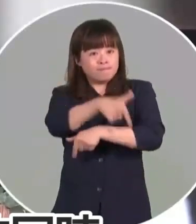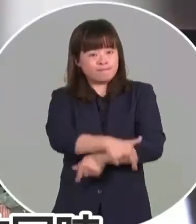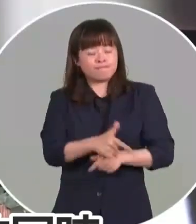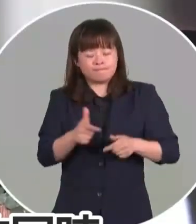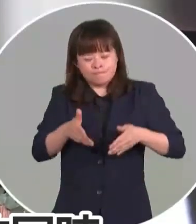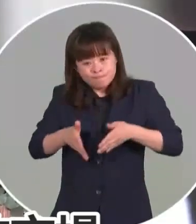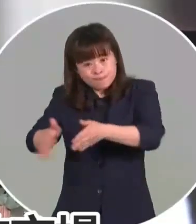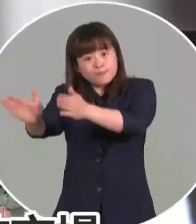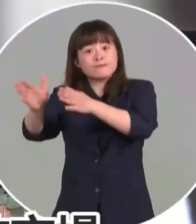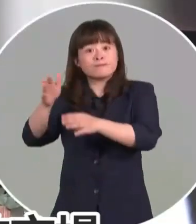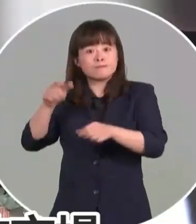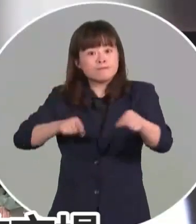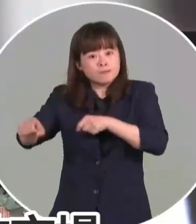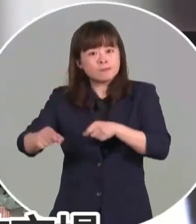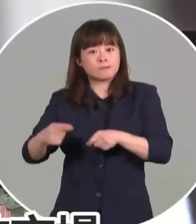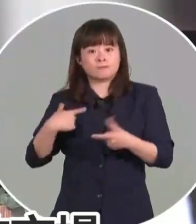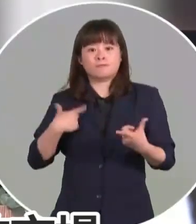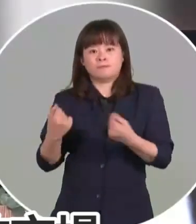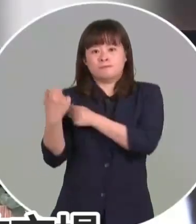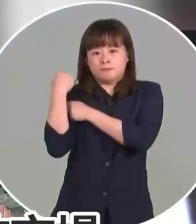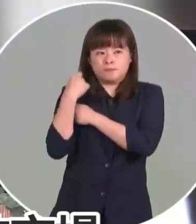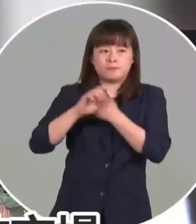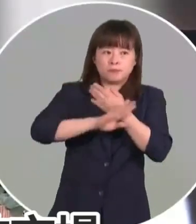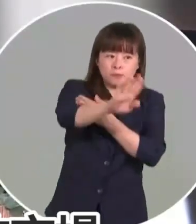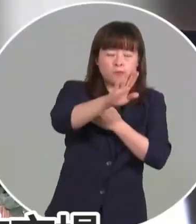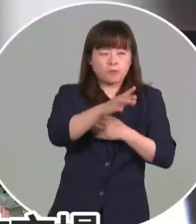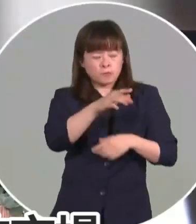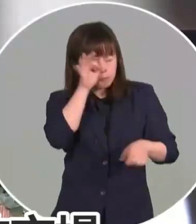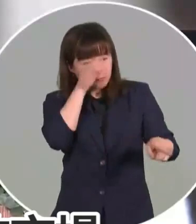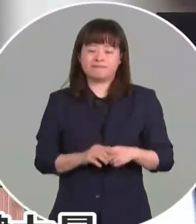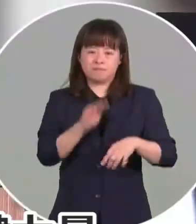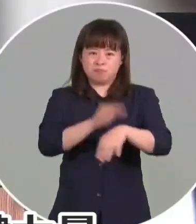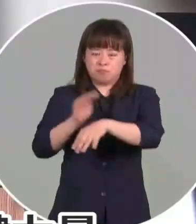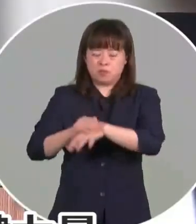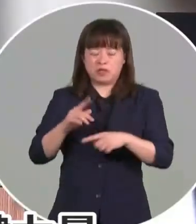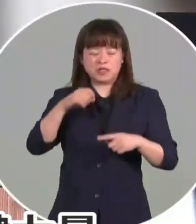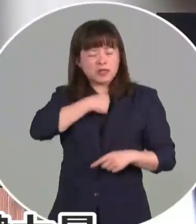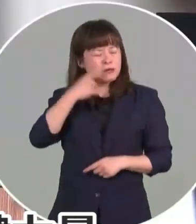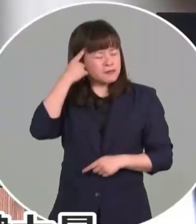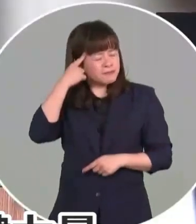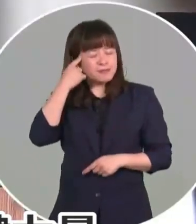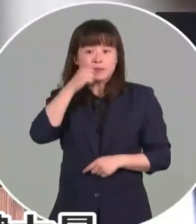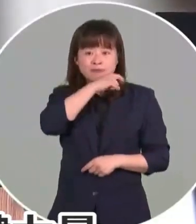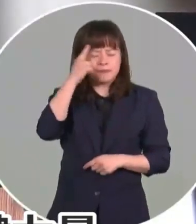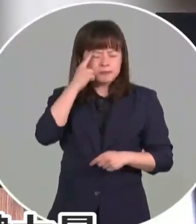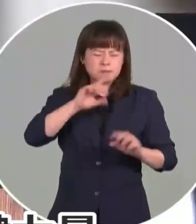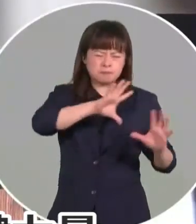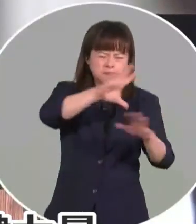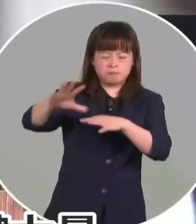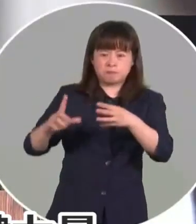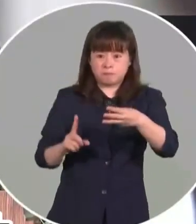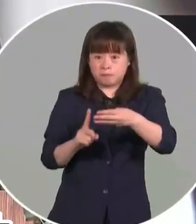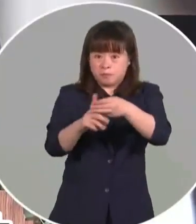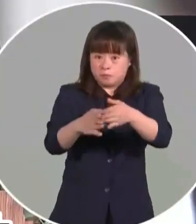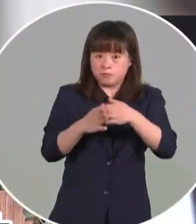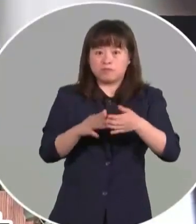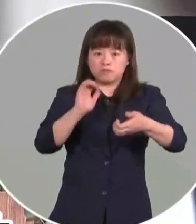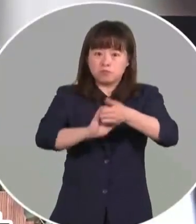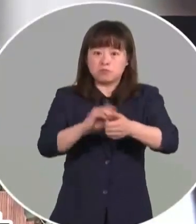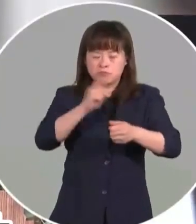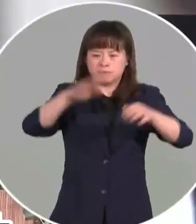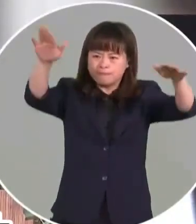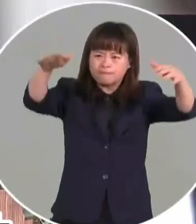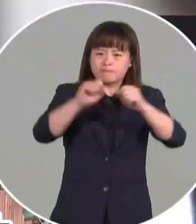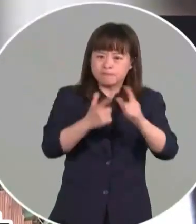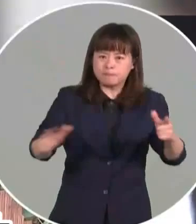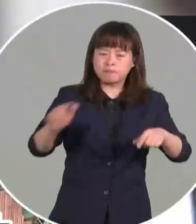策的同时，也会积极开拓其他有潜力的市场。台湾要成为全球经济的关键力量，就必须